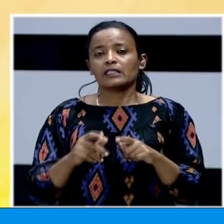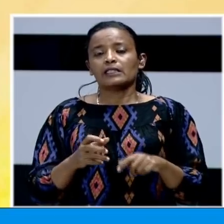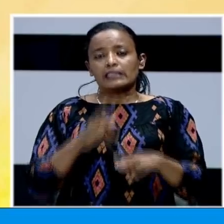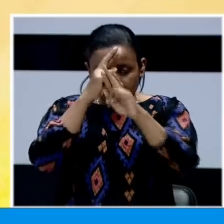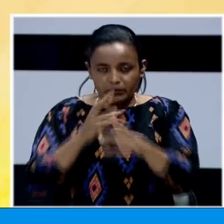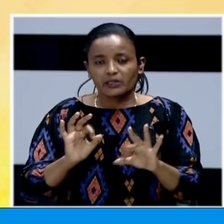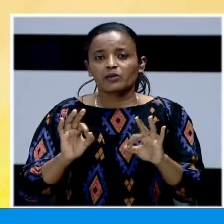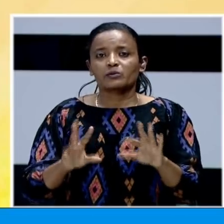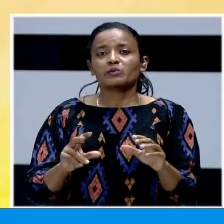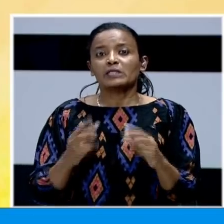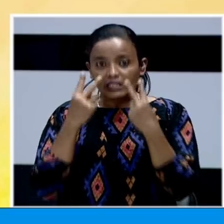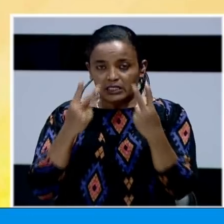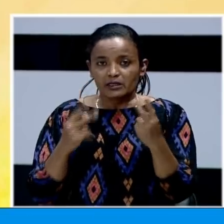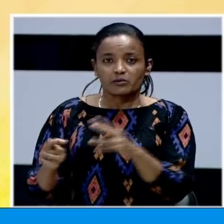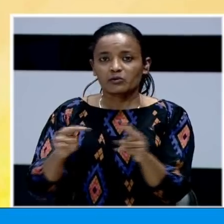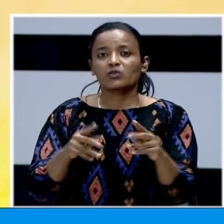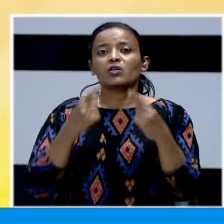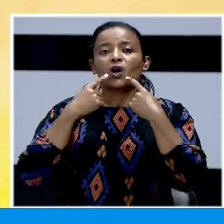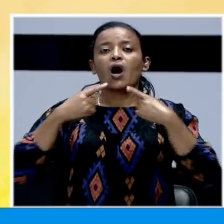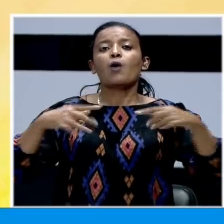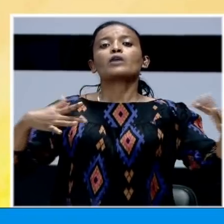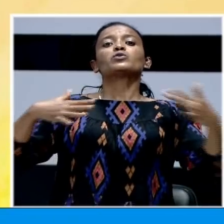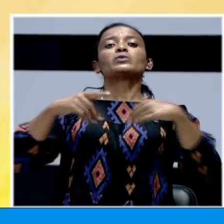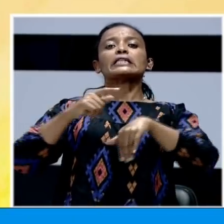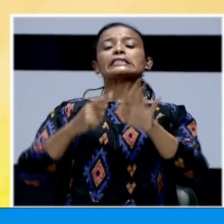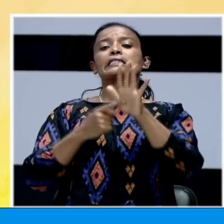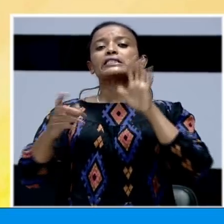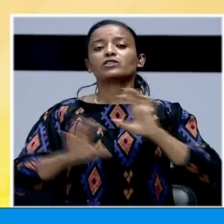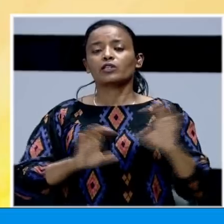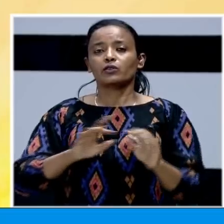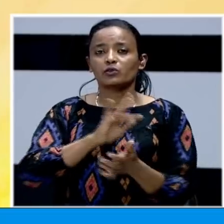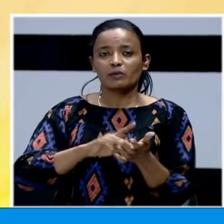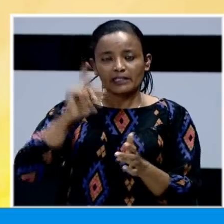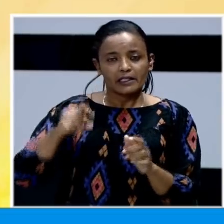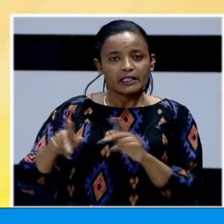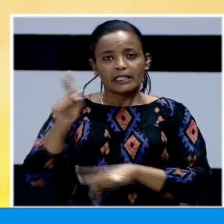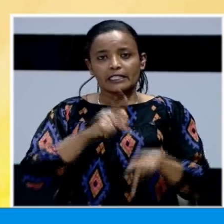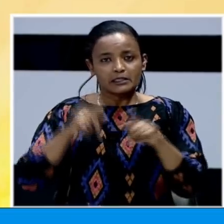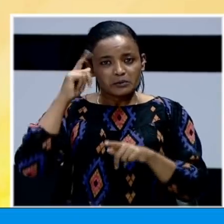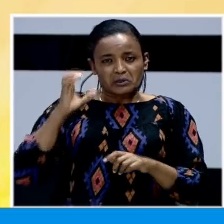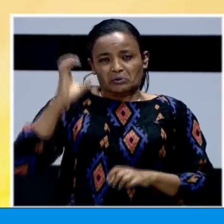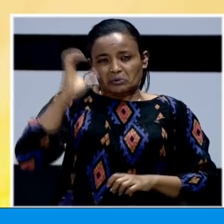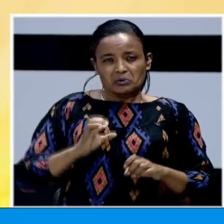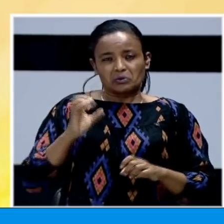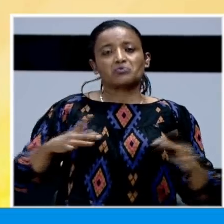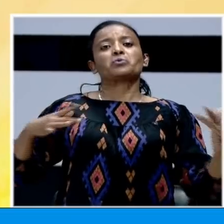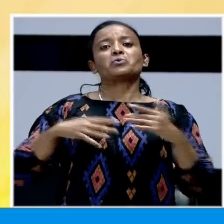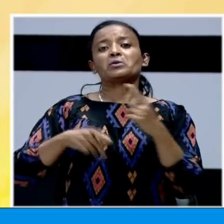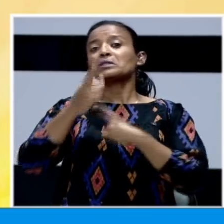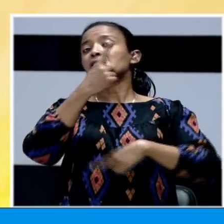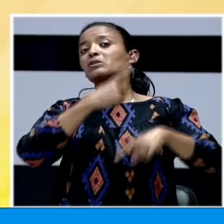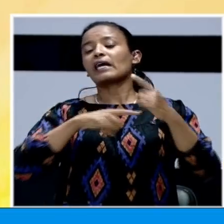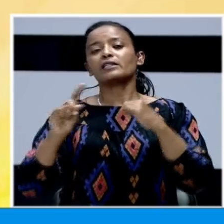كمزي ولو بزر امان قدي اواج كوينات اللاو غير يوز بلت مع خلايا كوميتين حزب تقراي بفخاران نقاريت كويناتن نزعتون